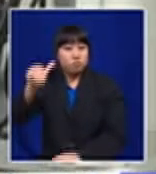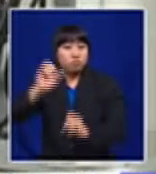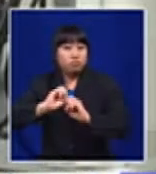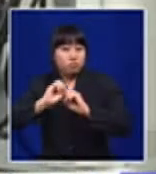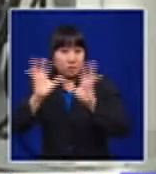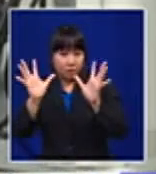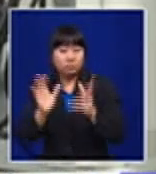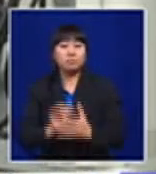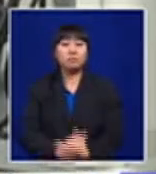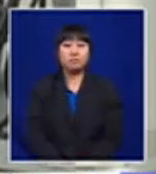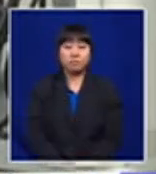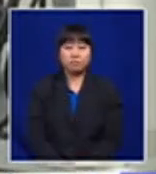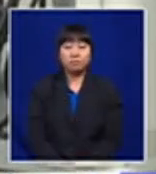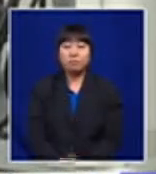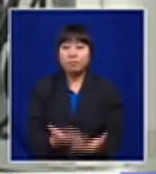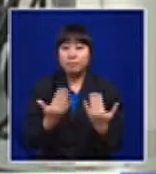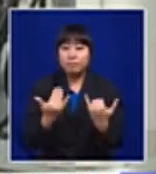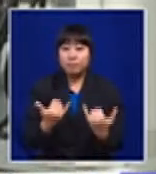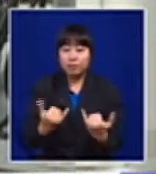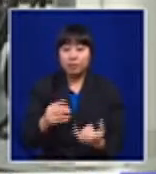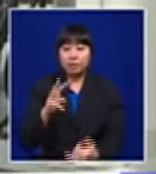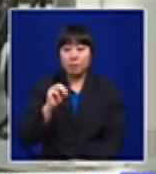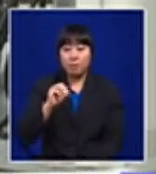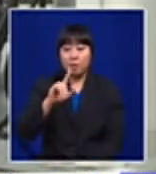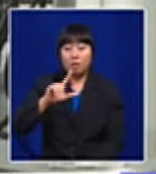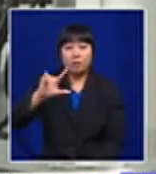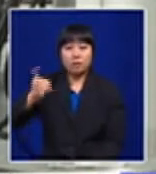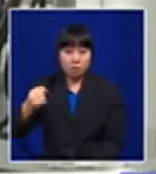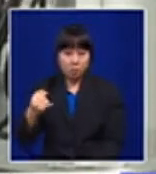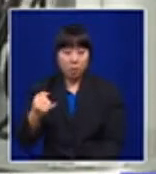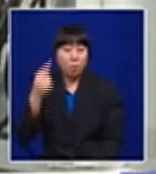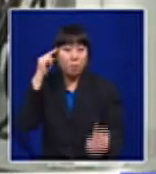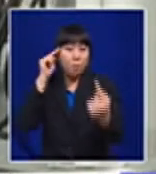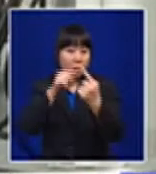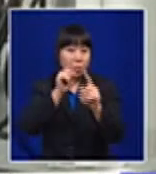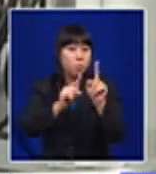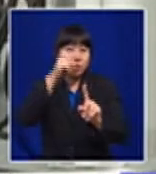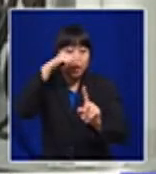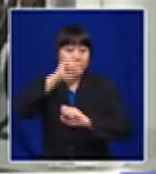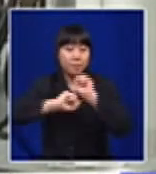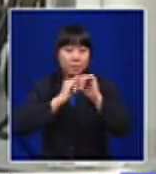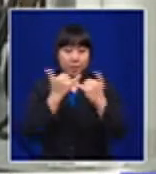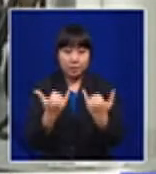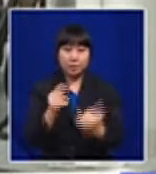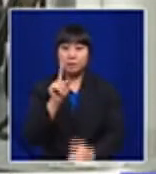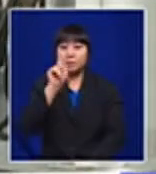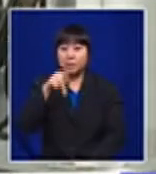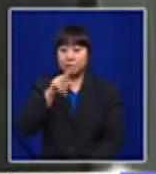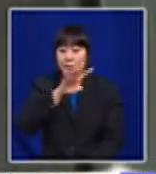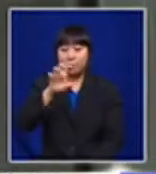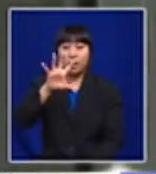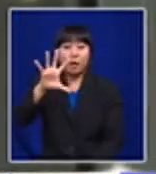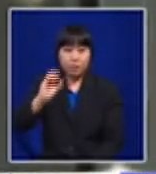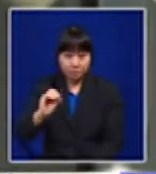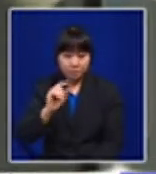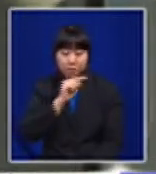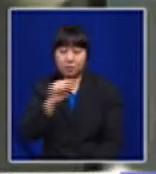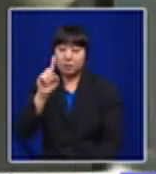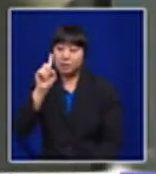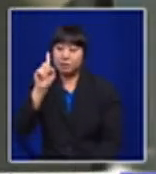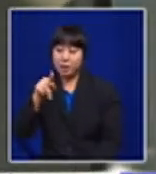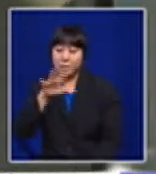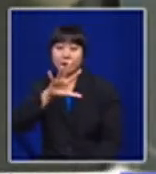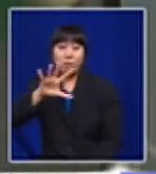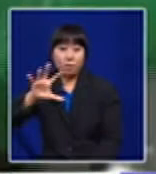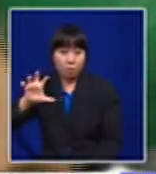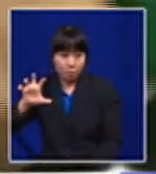นทั้งนี้บลจ.วันตั้งเป้าดัชนีหุ้นไทยปีนี้ไว้ที่ 1,450 ถึง 1,500 จุด